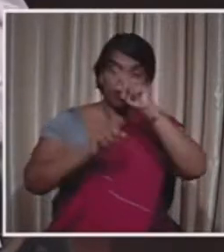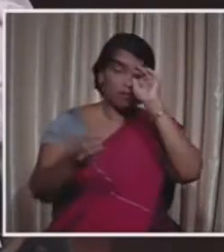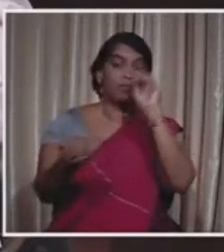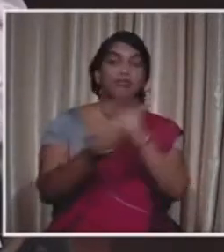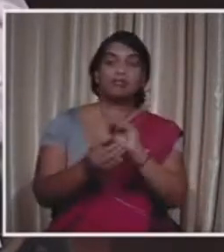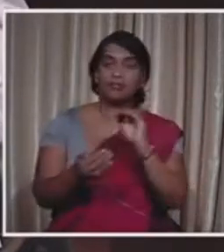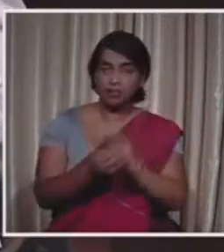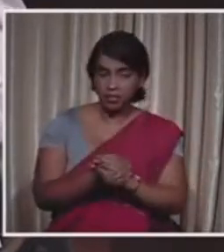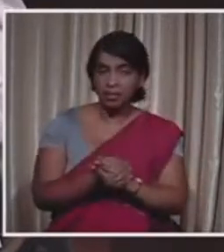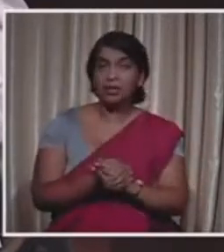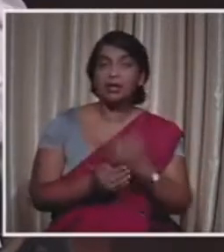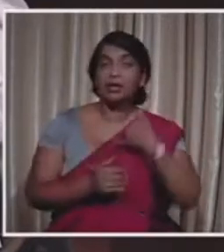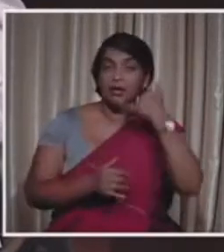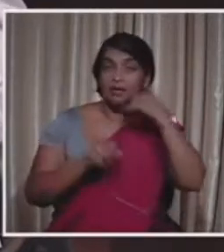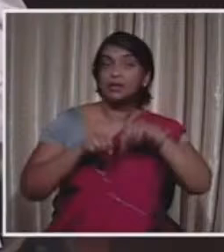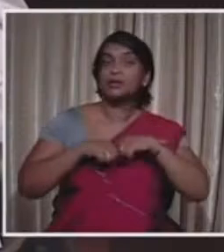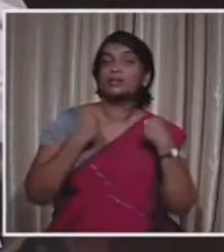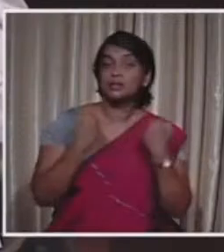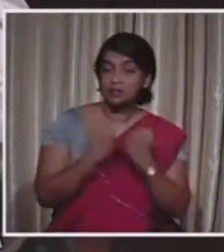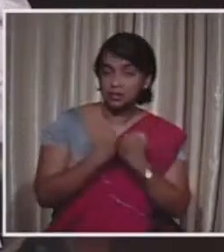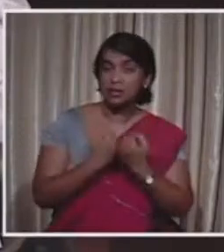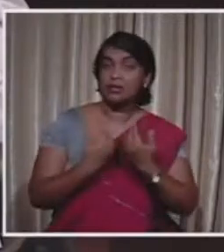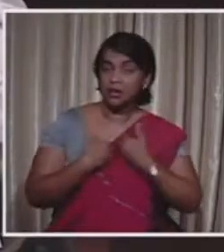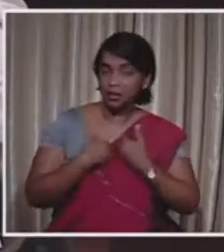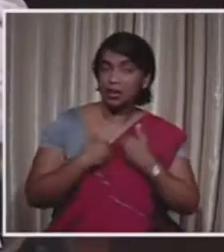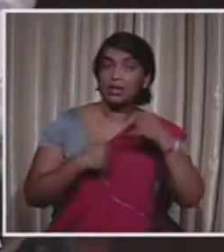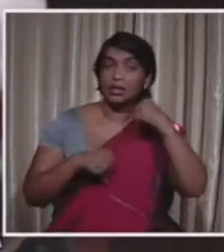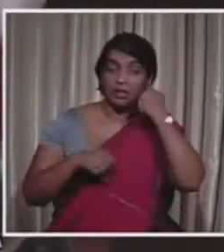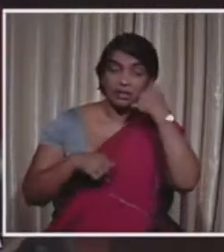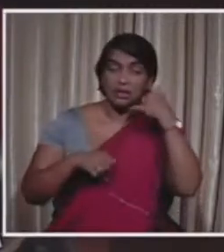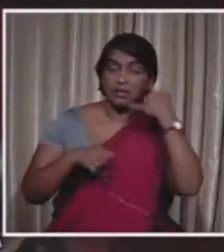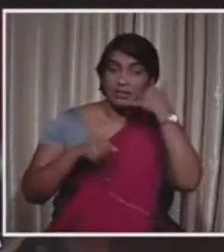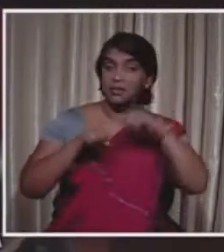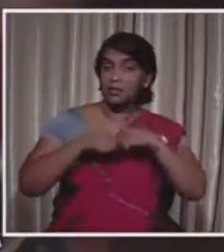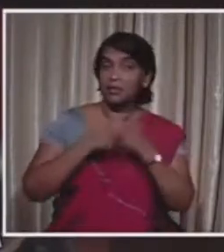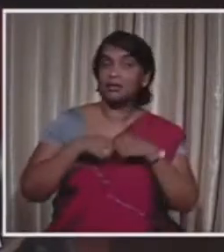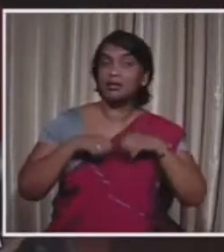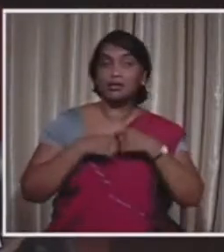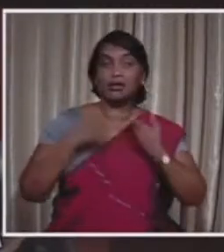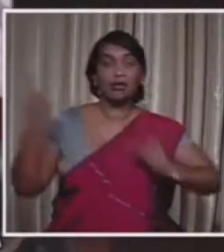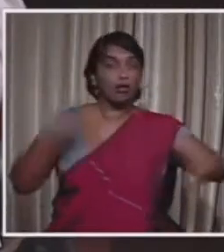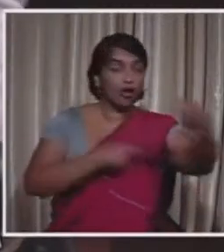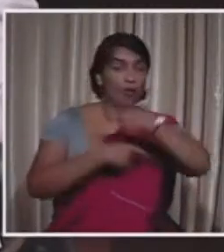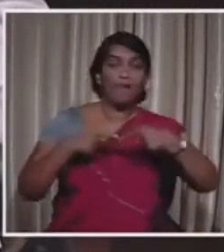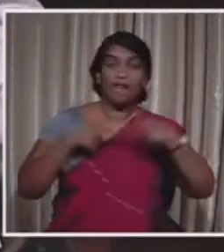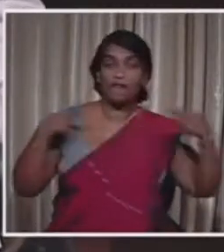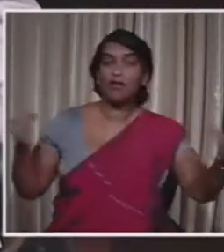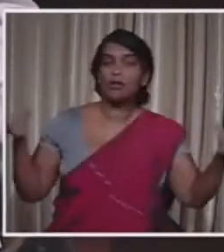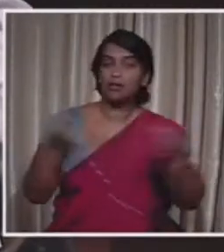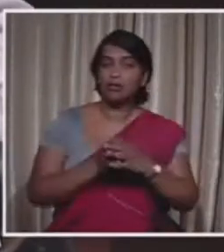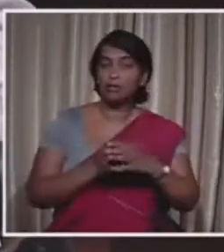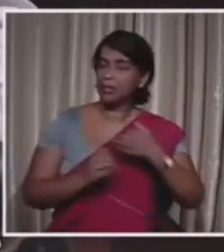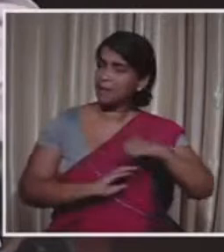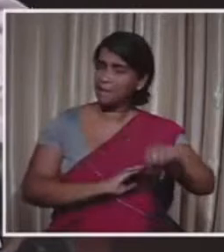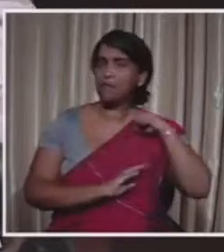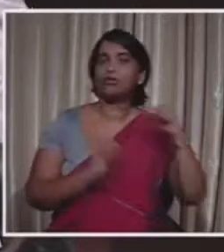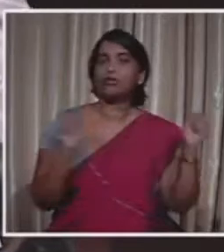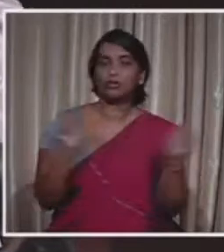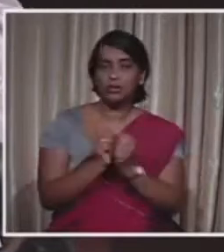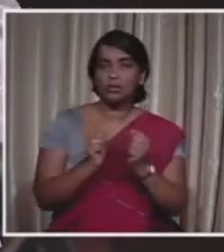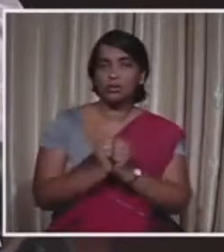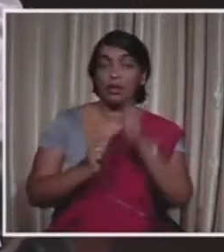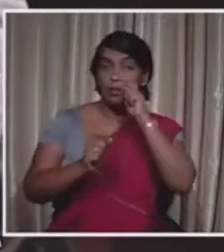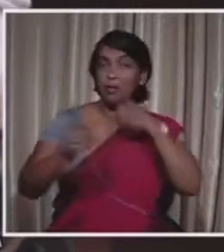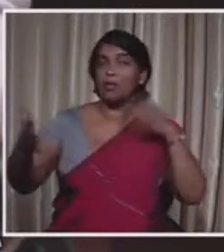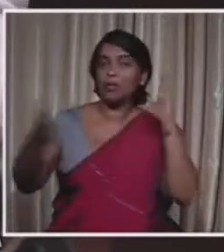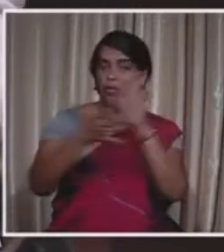කරන්නට සමගි ජන බලවේගයත් සමගි ජන සන්ධානයත් සමස්ත විපක්ෂයත් පලිහ කැටියට ඒ